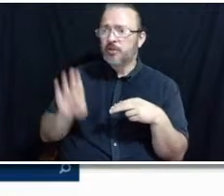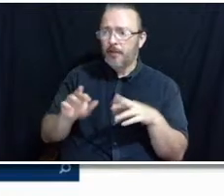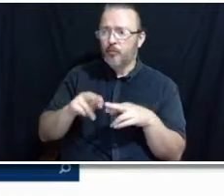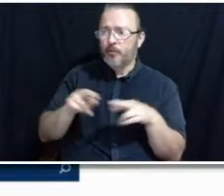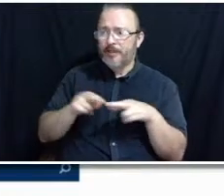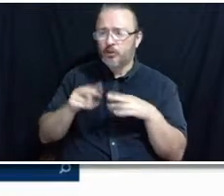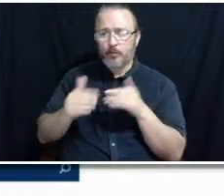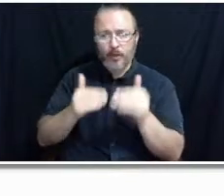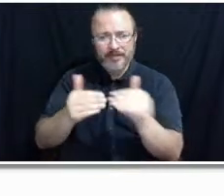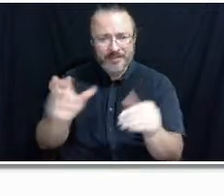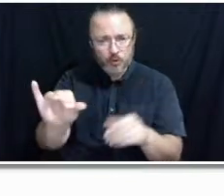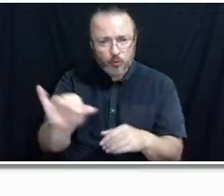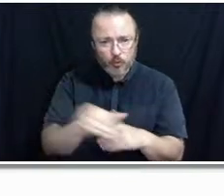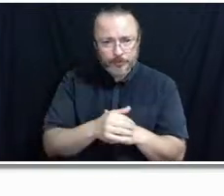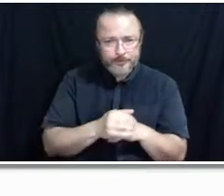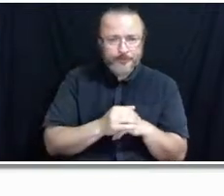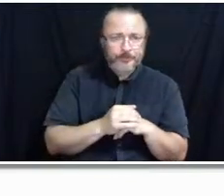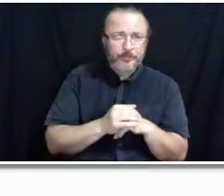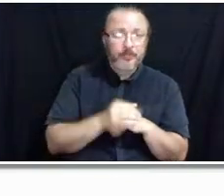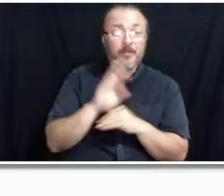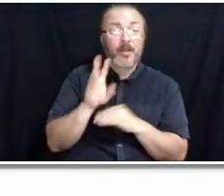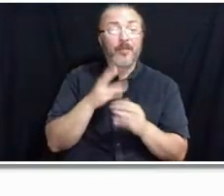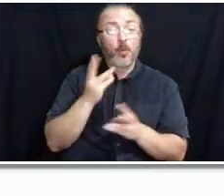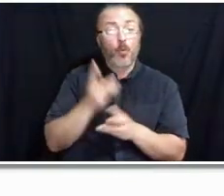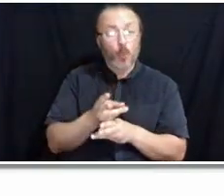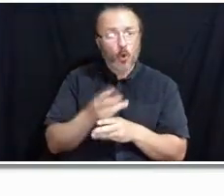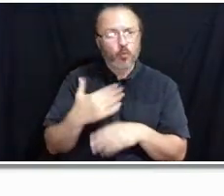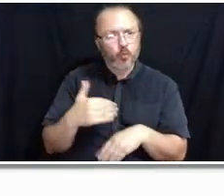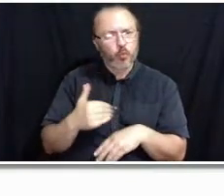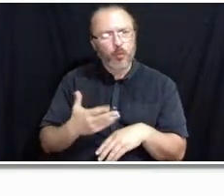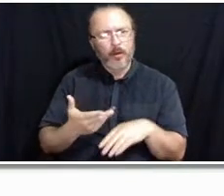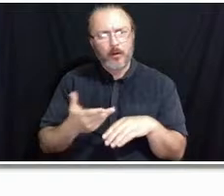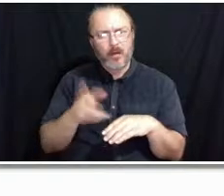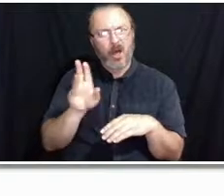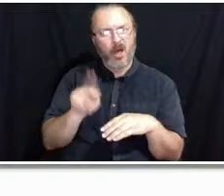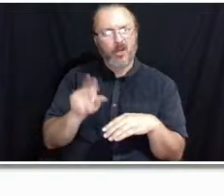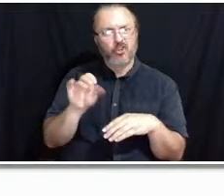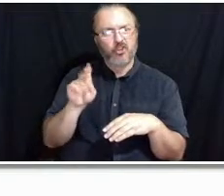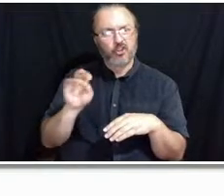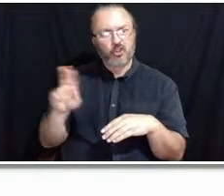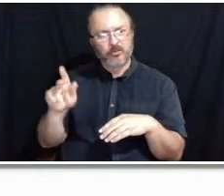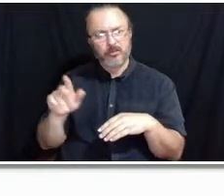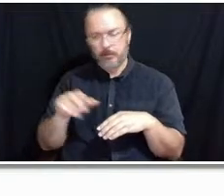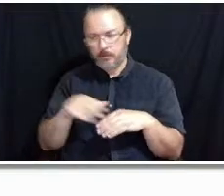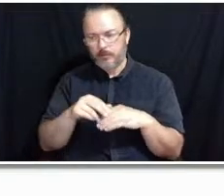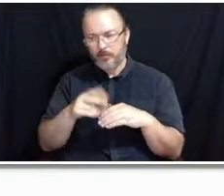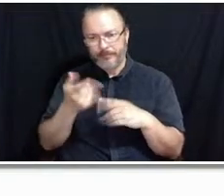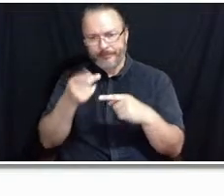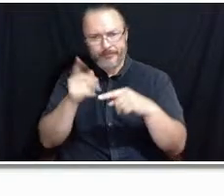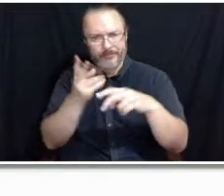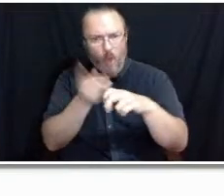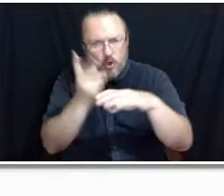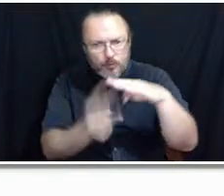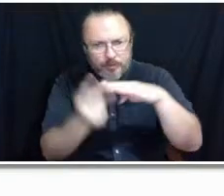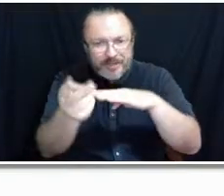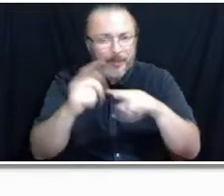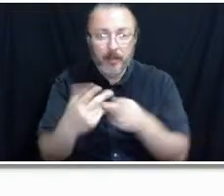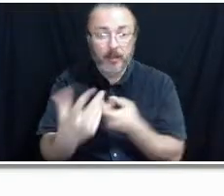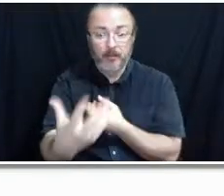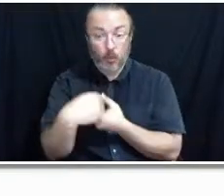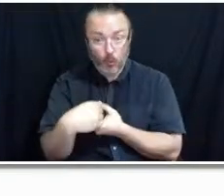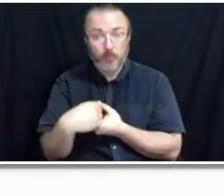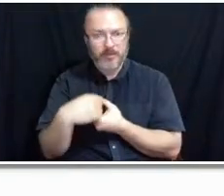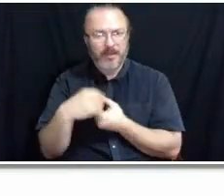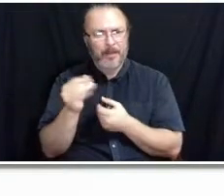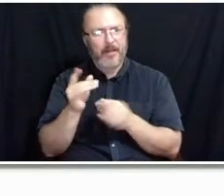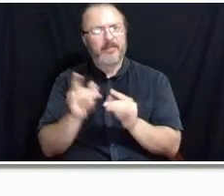régionaux et sous-régionaux. Dans un monde qui de plus en plus fait face à la précarité, aux incertitudes, l'inclusion doit être au cœur de